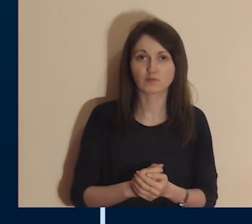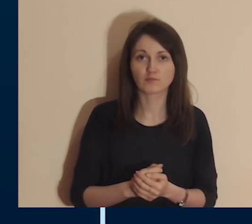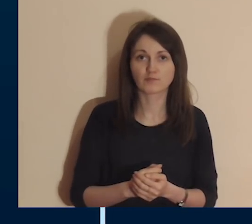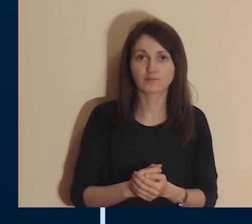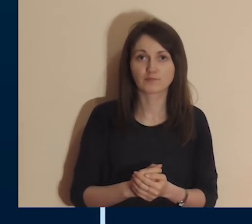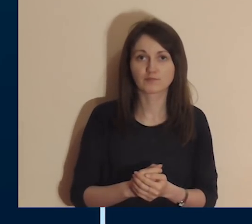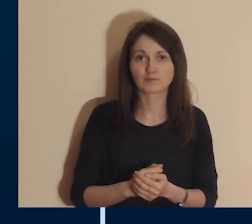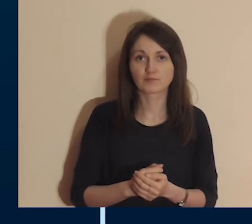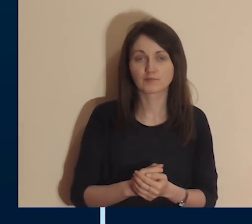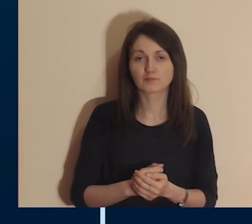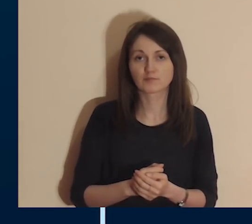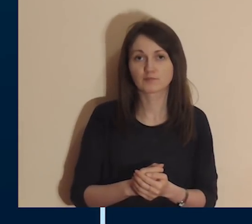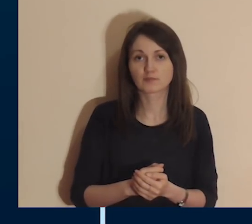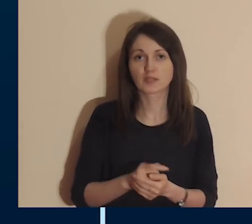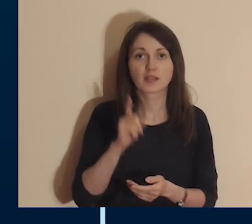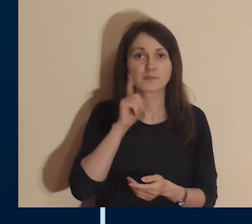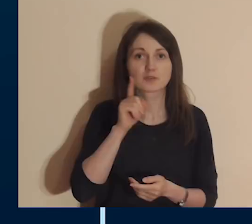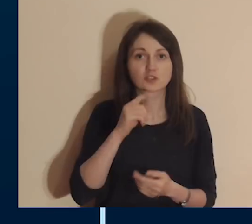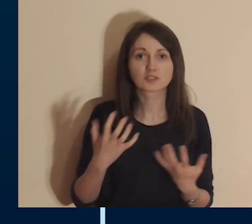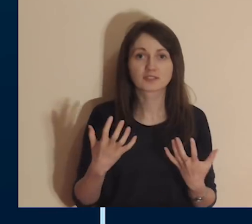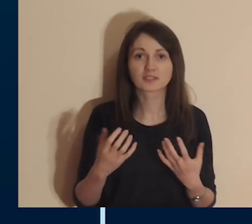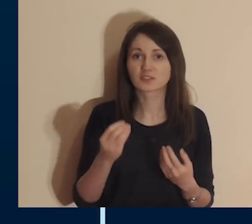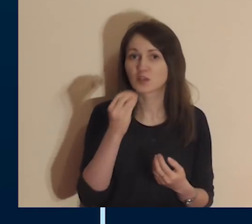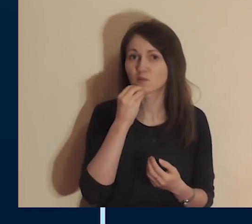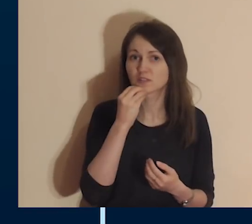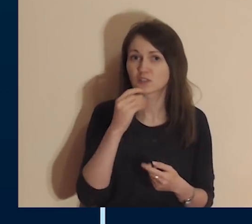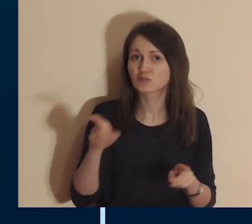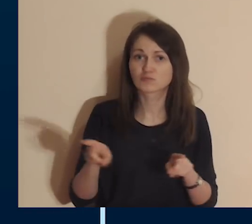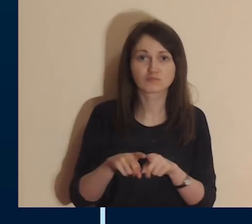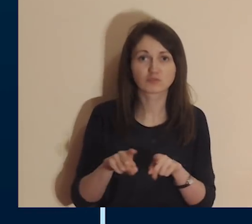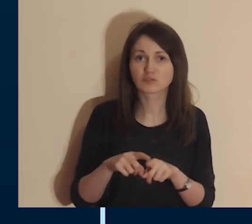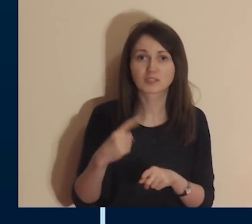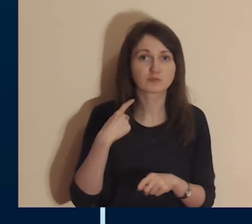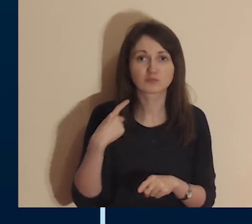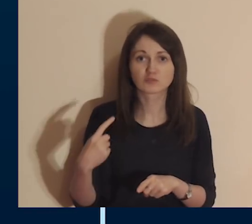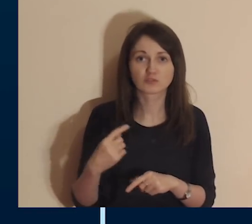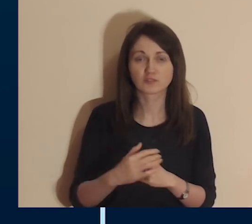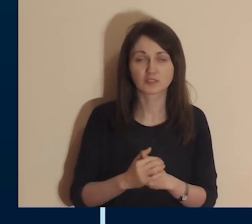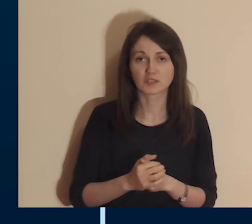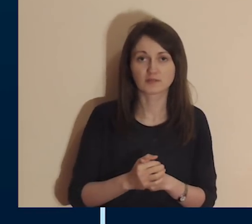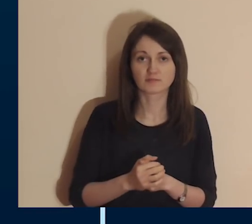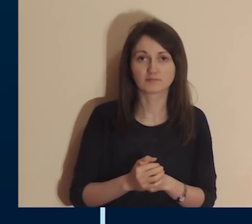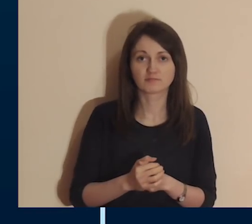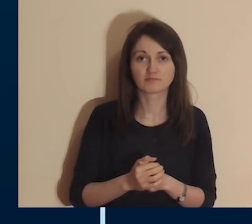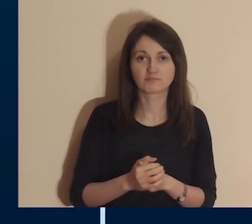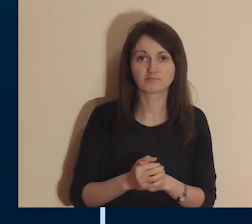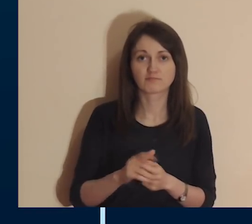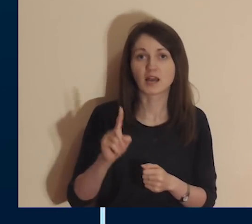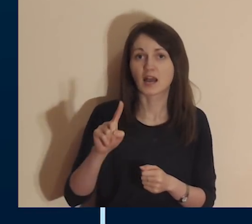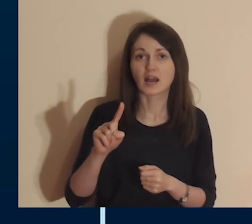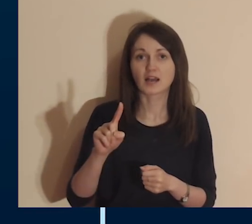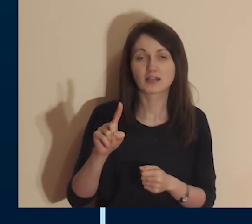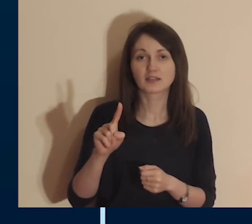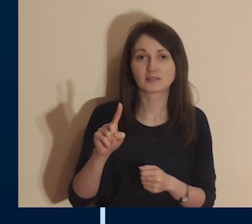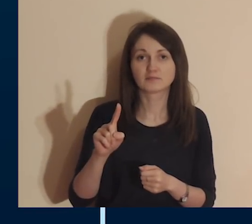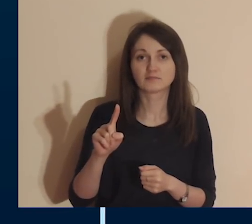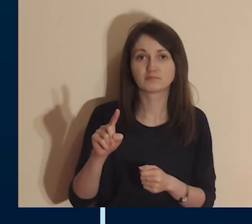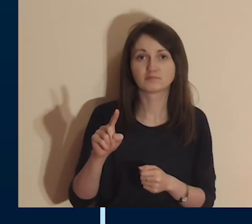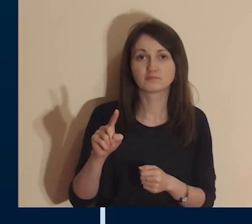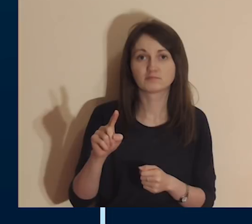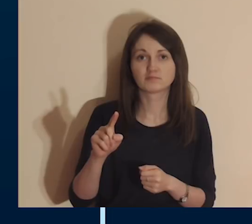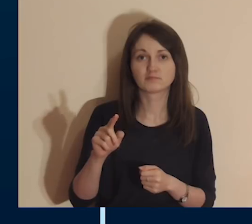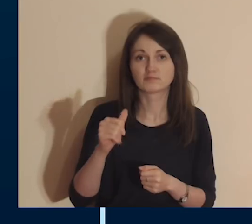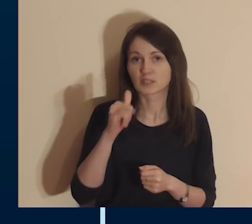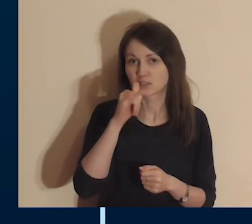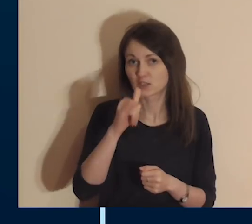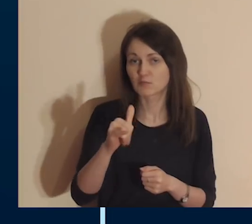Pragnął on napełnić swój żołądek strąkami, którymi żywiły się świnie, lecz nikt mu ich nie dawał.